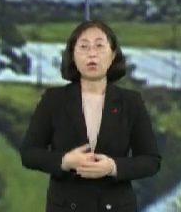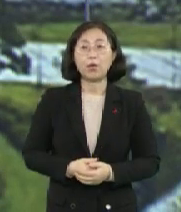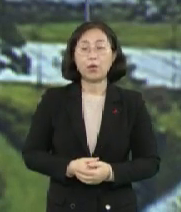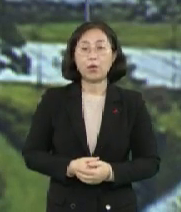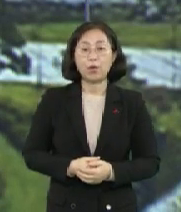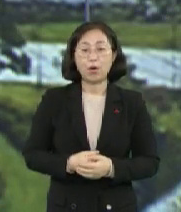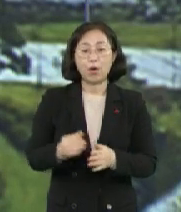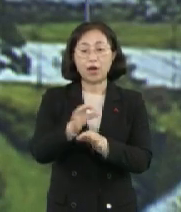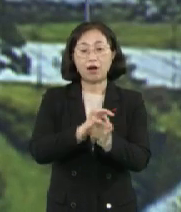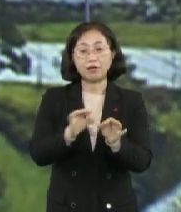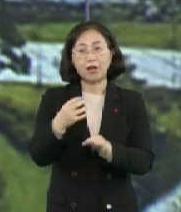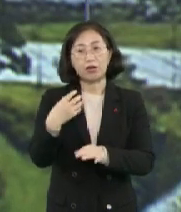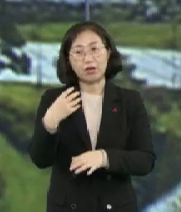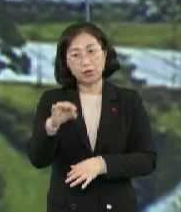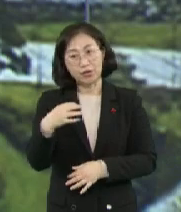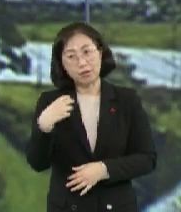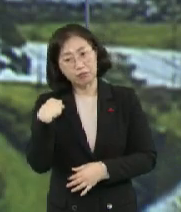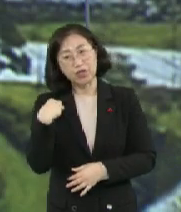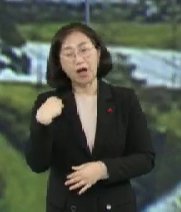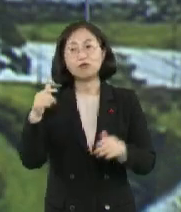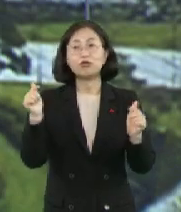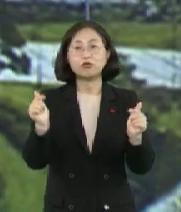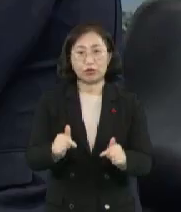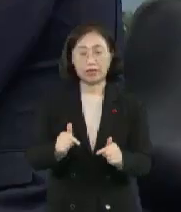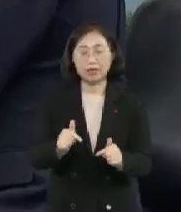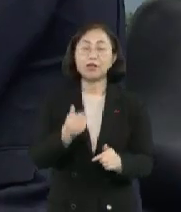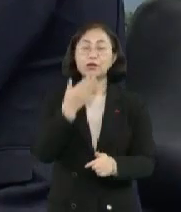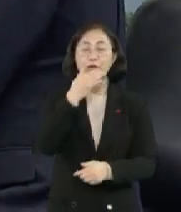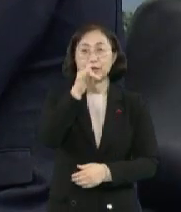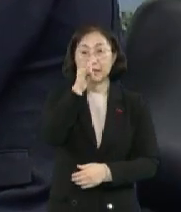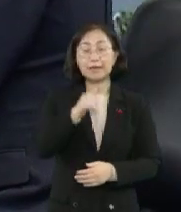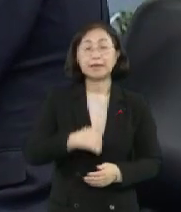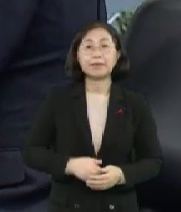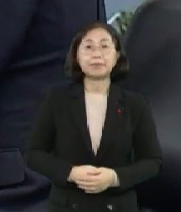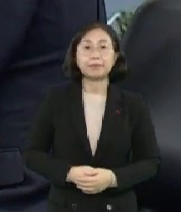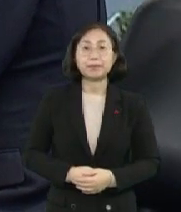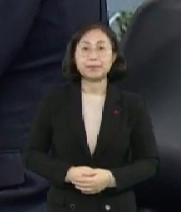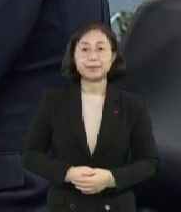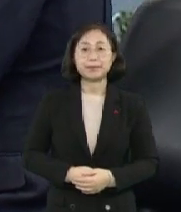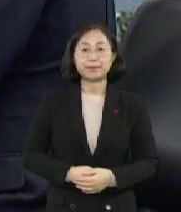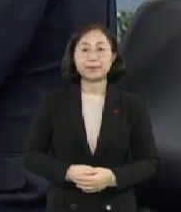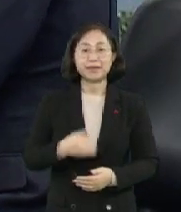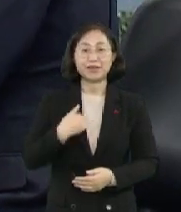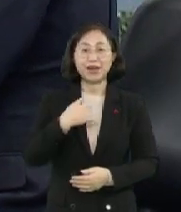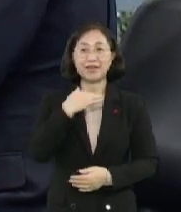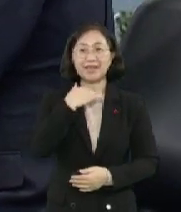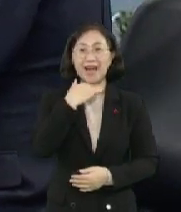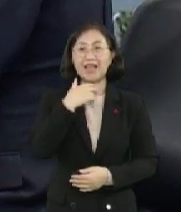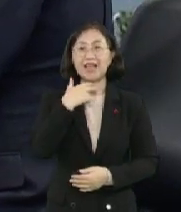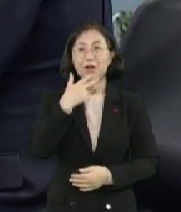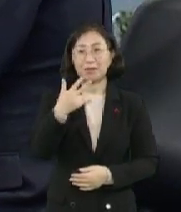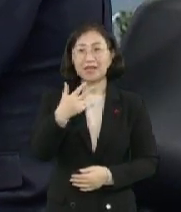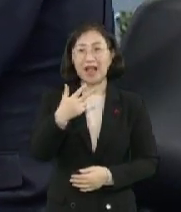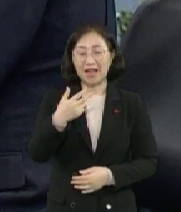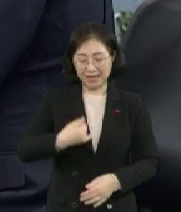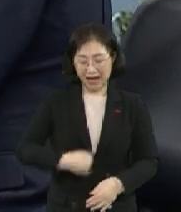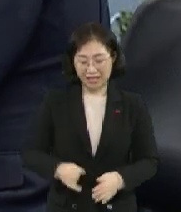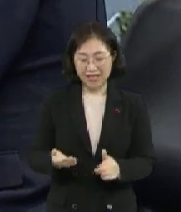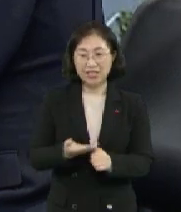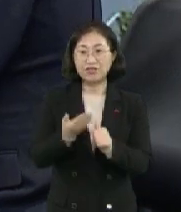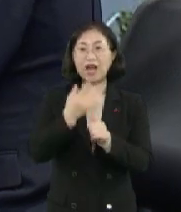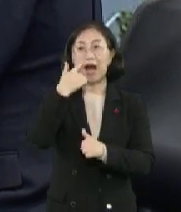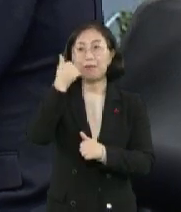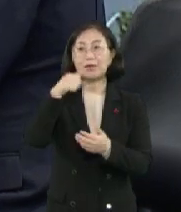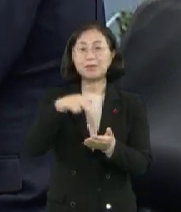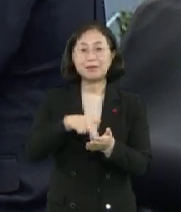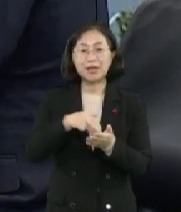특히 그 경제 부담을 줄이는데 커다란 역할을 하리라고 생각하고 있습니다. 저도 이제 7살 딸을 키우는 아버지의 입장에서